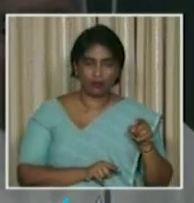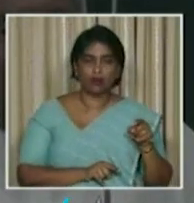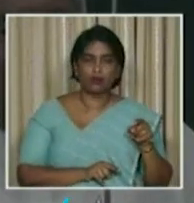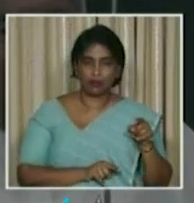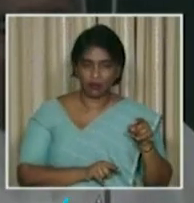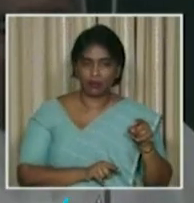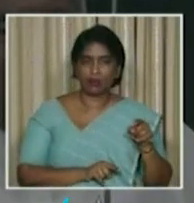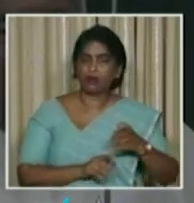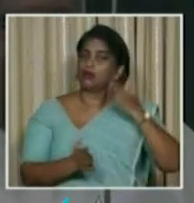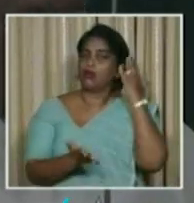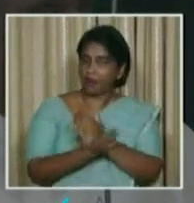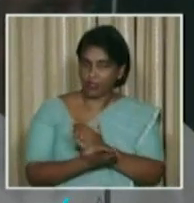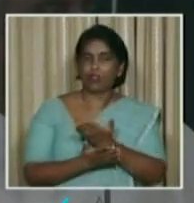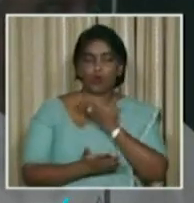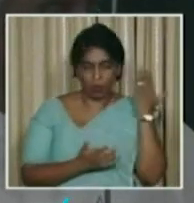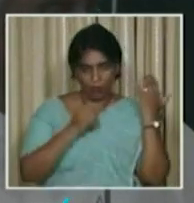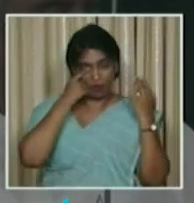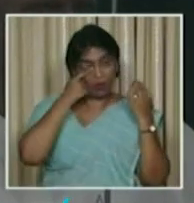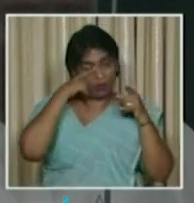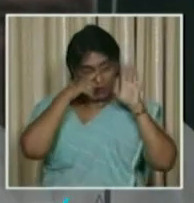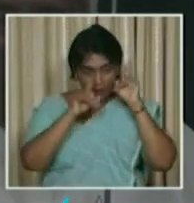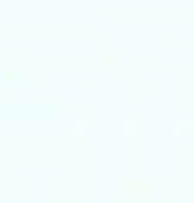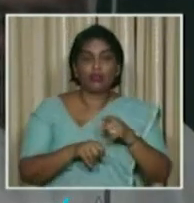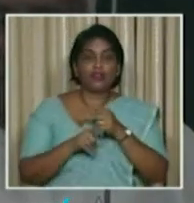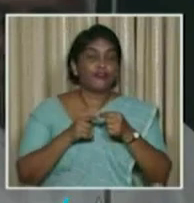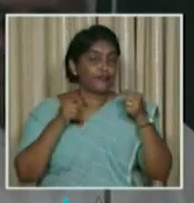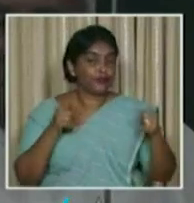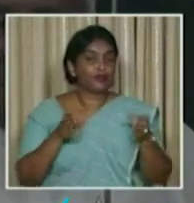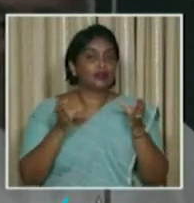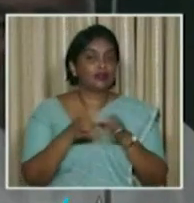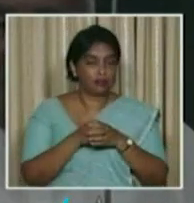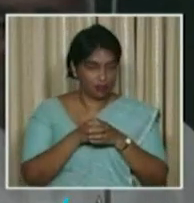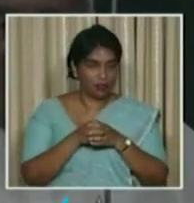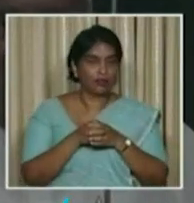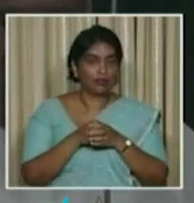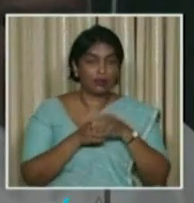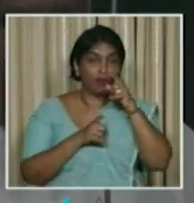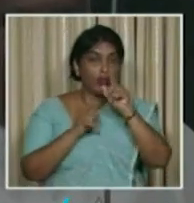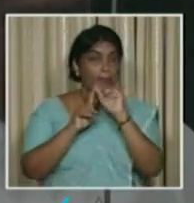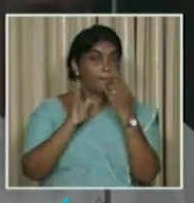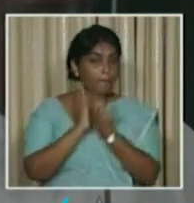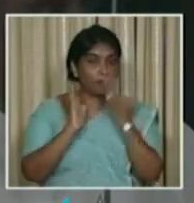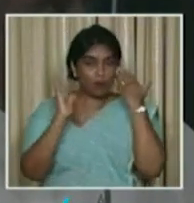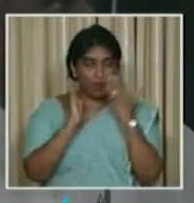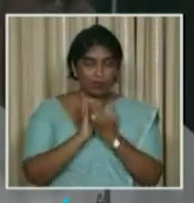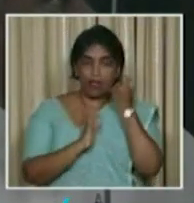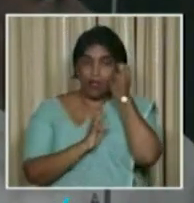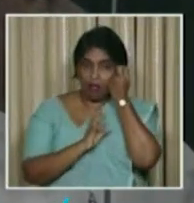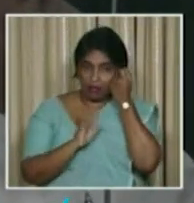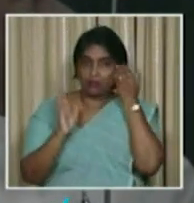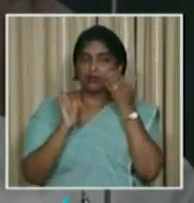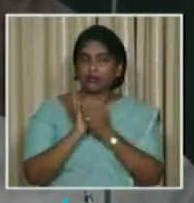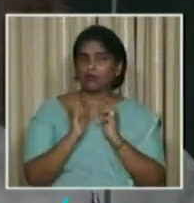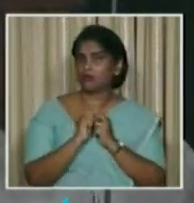කරන්න අත්ිටුවේ හැකේ. තුමාලත් එහෙම කරනවා. ඒ සඳහා විරුද්ධ පක්ෂයේ ඔබගේ ප්‍රතිපත්තිය සම්බන්ධයෙන් අදහස් ප්‍රකාශ කිරීමේ